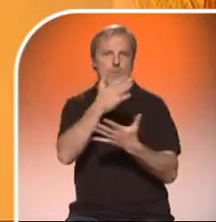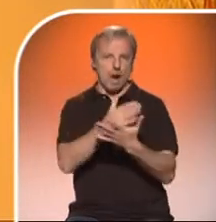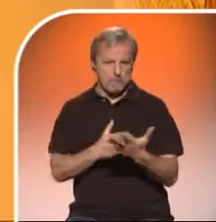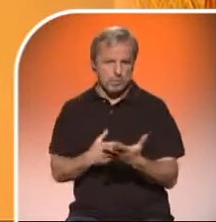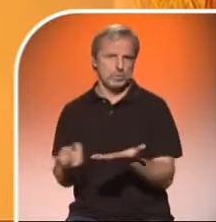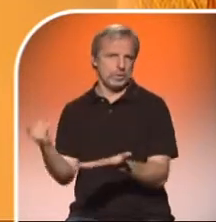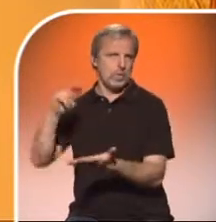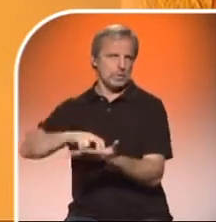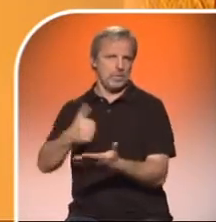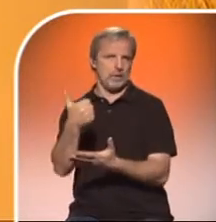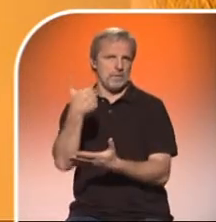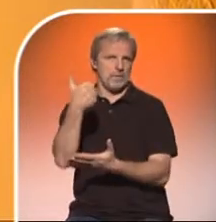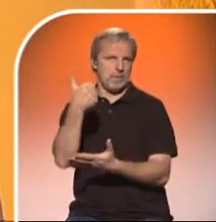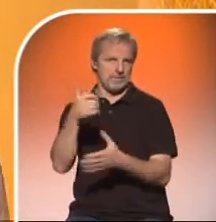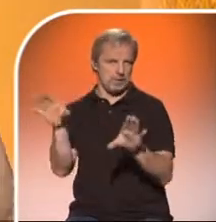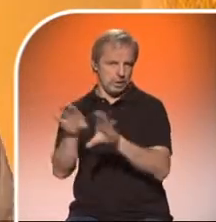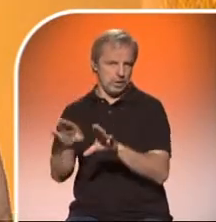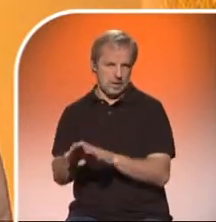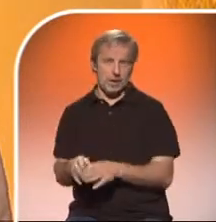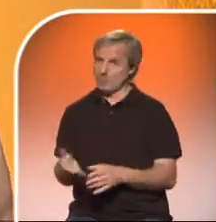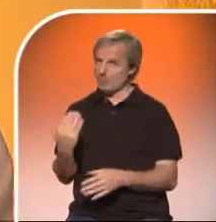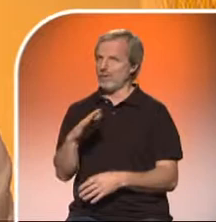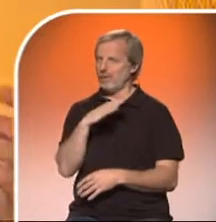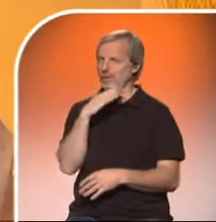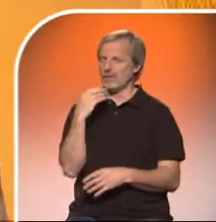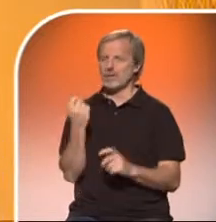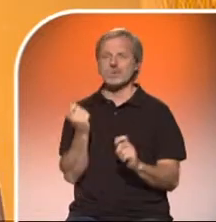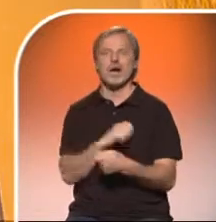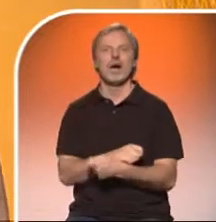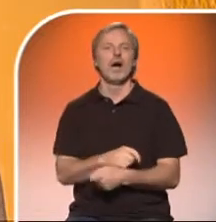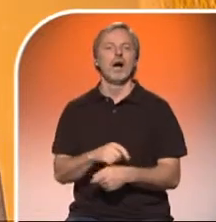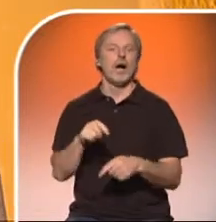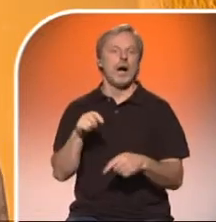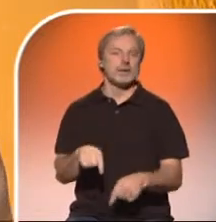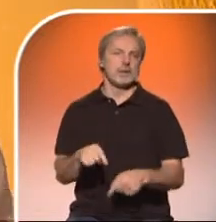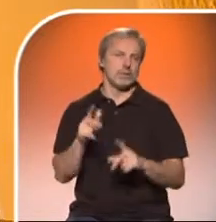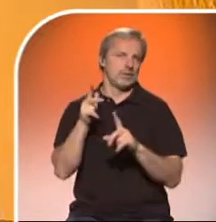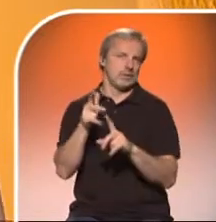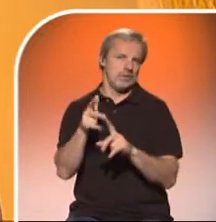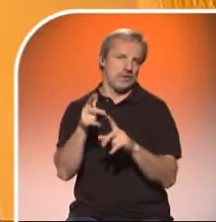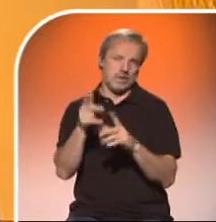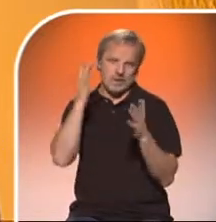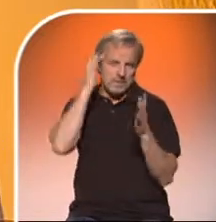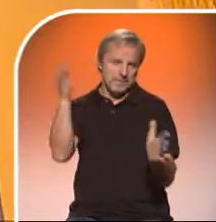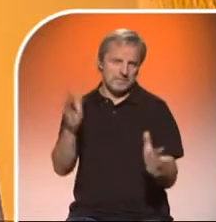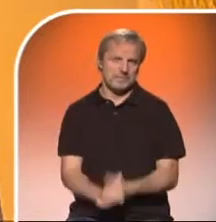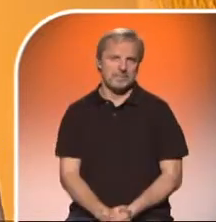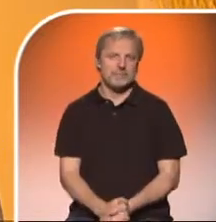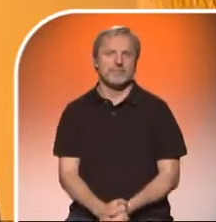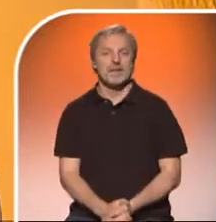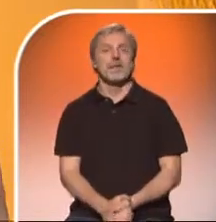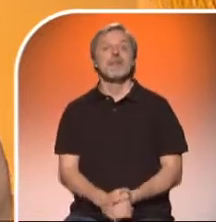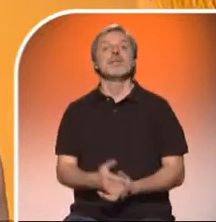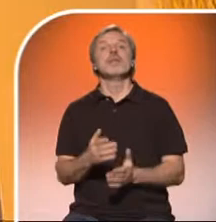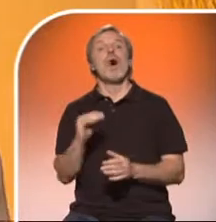třídy, takže jsme měli taky takovou velkou docela změnu. No a prostě teďka nevíme, co to bude, tak jako čekáme. Nevíte, co